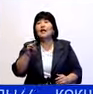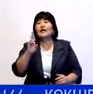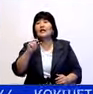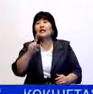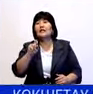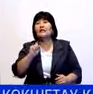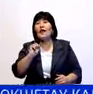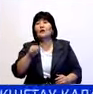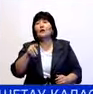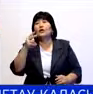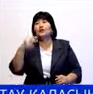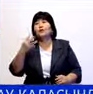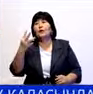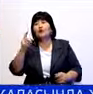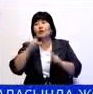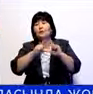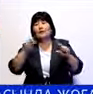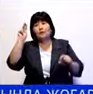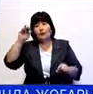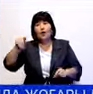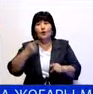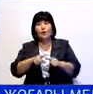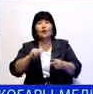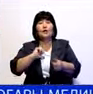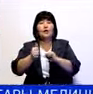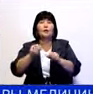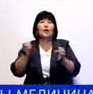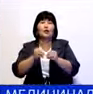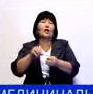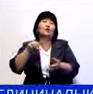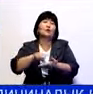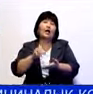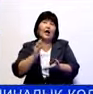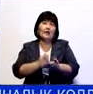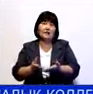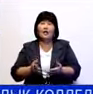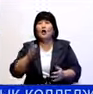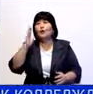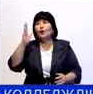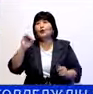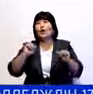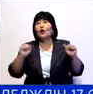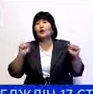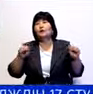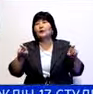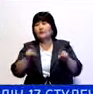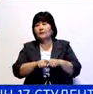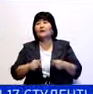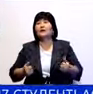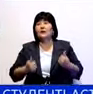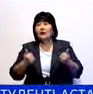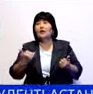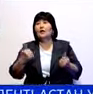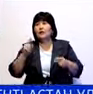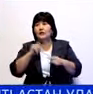атындағы нөмірі 23-ші мектеп-лицейінің оқушысы. Ол бұл спартакиадаға тұрақты түрде қатысады. Болашақта да спорттан қол үзгісі жоқ. Бүгінде